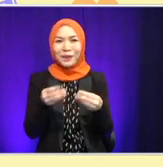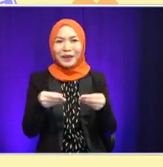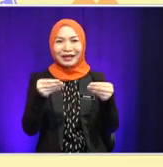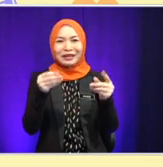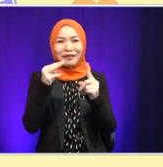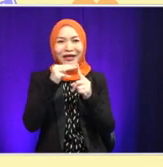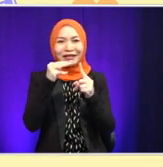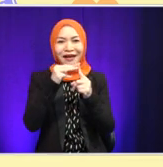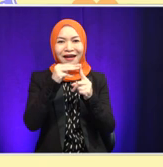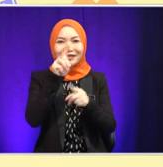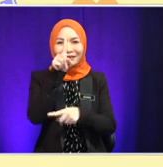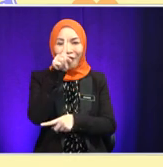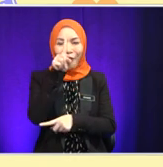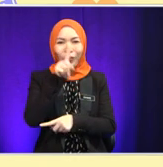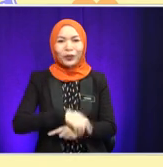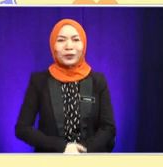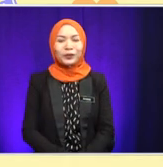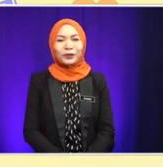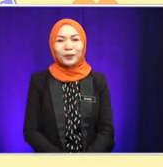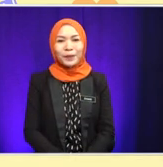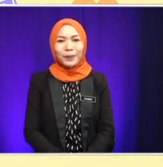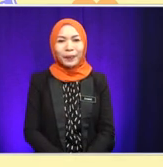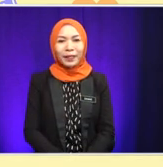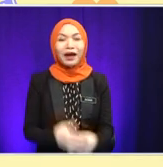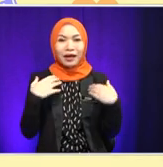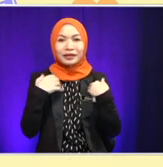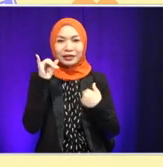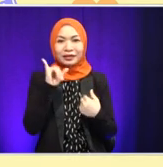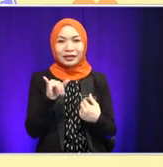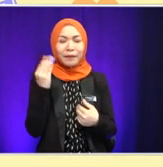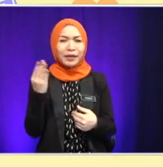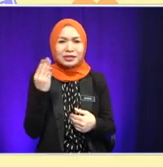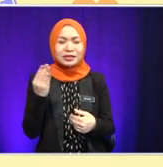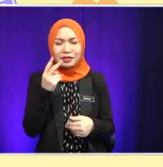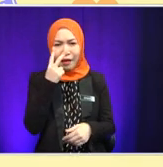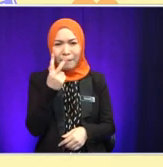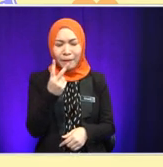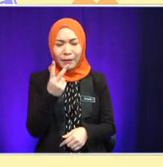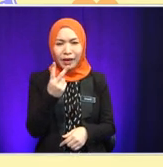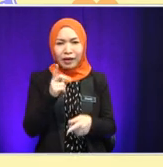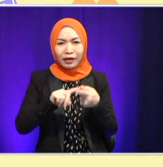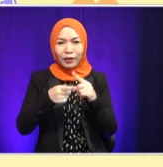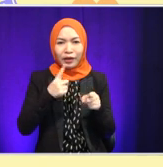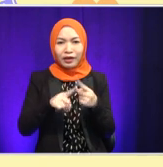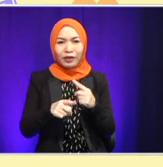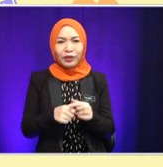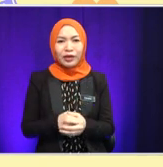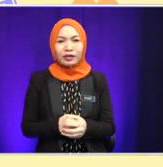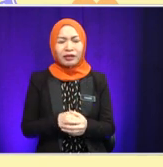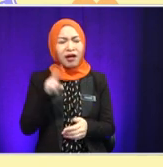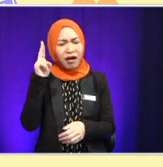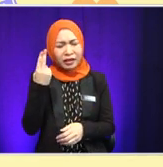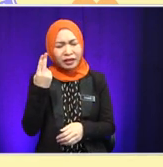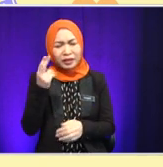jadi dekat sini kita berkawat pak ada yang kita nampak yang kebiasaannya di sekolah kadang-kadang kita nampak murid Tuhan hanya dia berkawan dengan